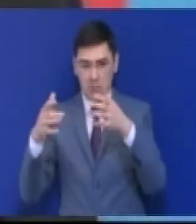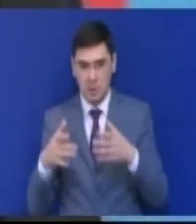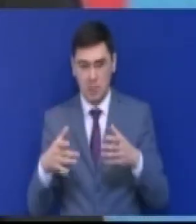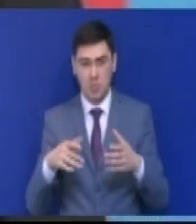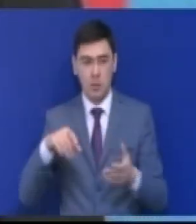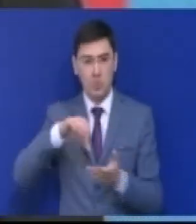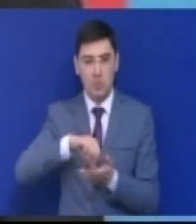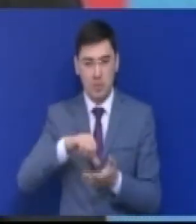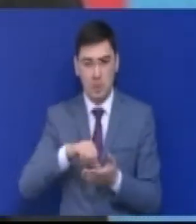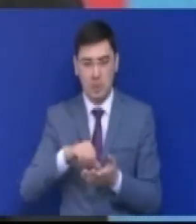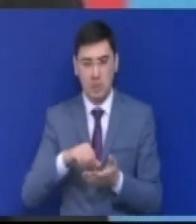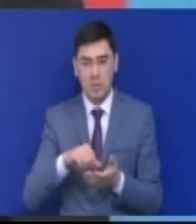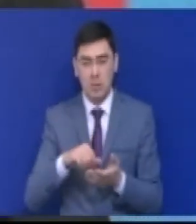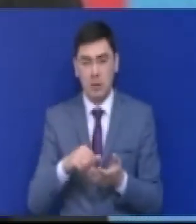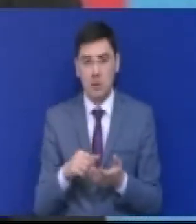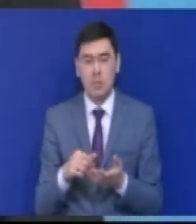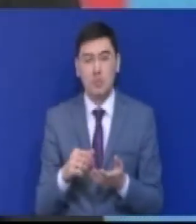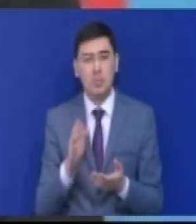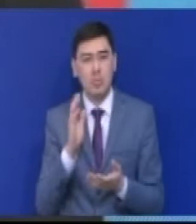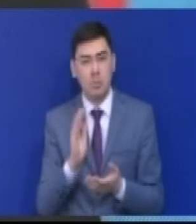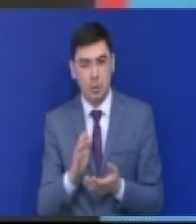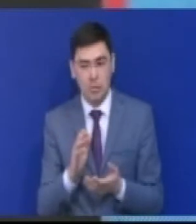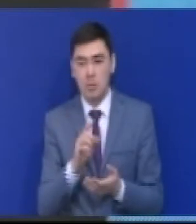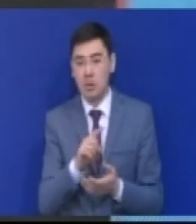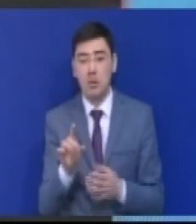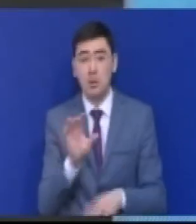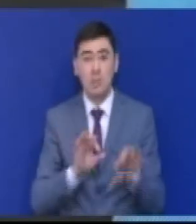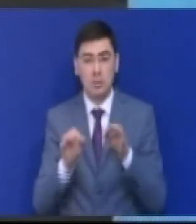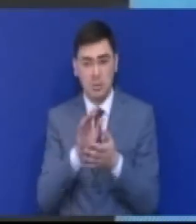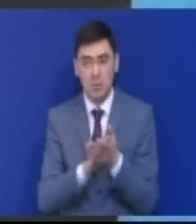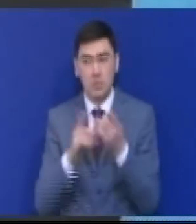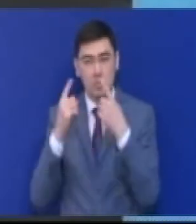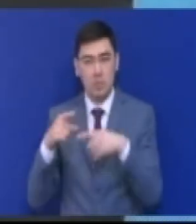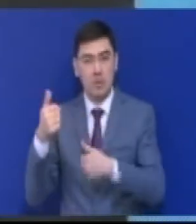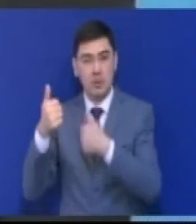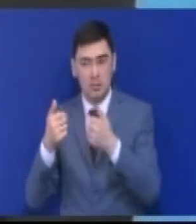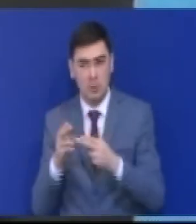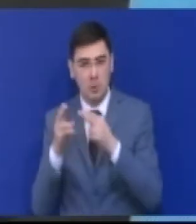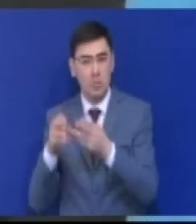чемпионатов мира будет, чемпионат Азии будет, чемпионат Европы.